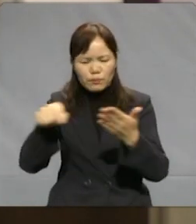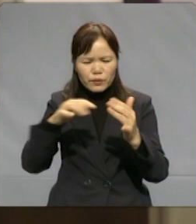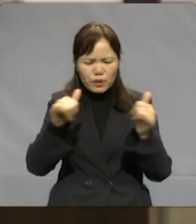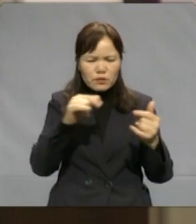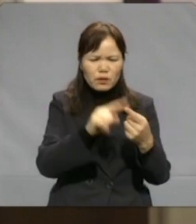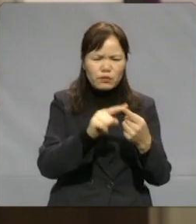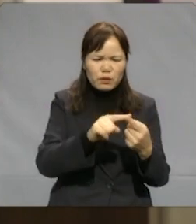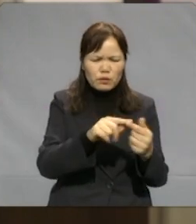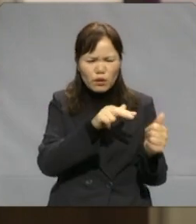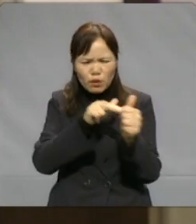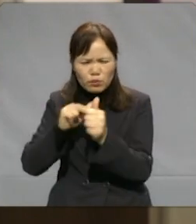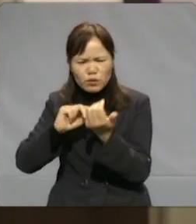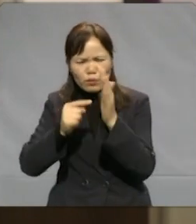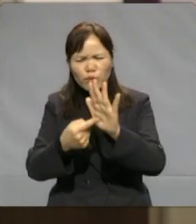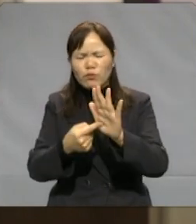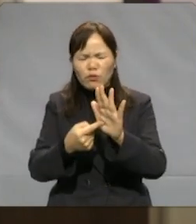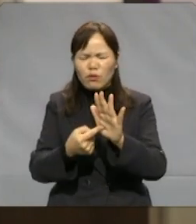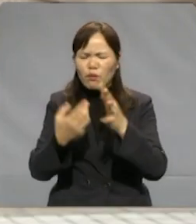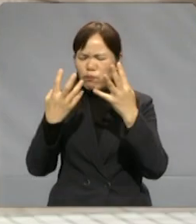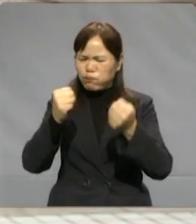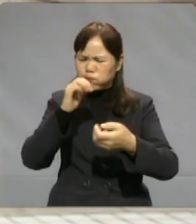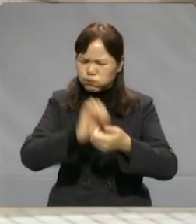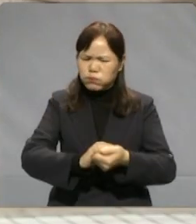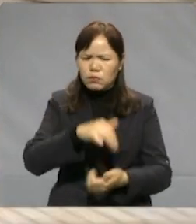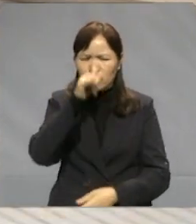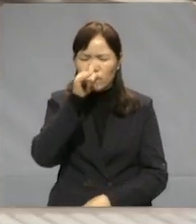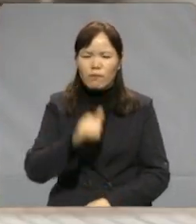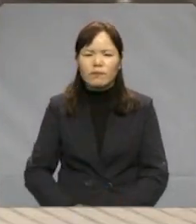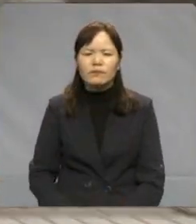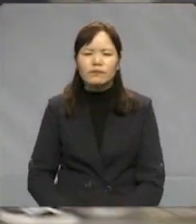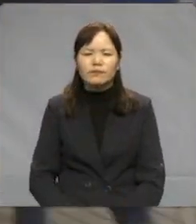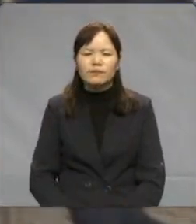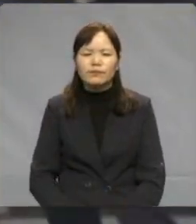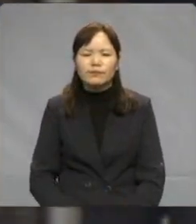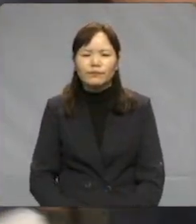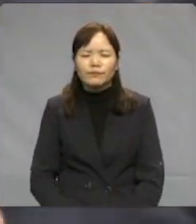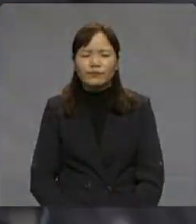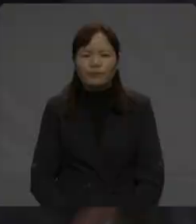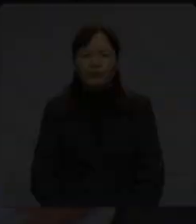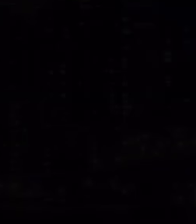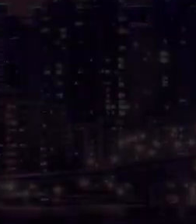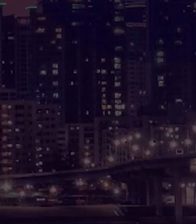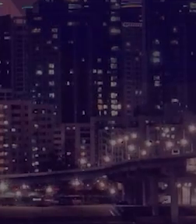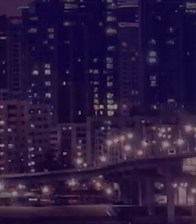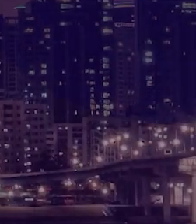피해자에 대해서는 여러 가지 정보 공개들이 많이 제한이 돼 있습니다. OBS 뉴스 이상호입니다.